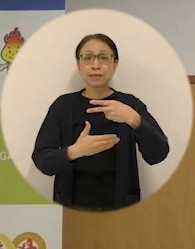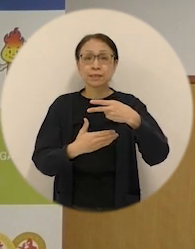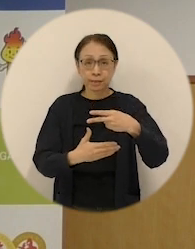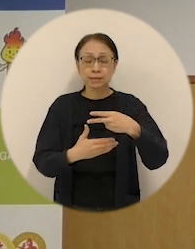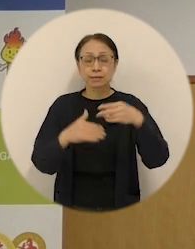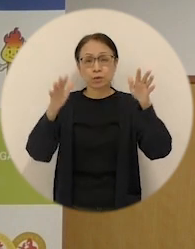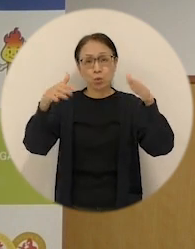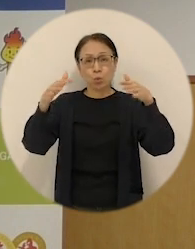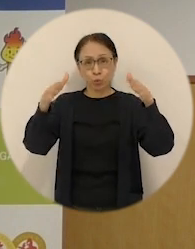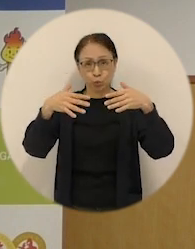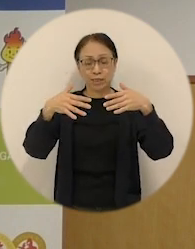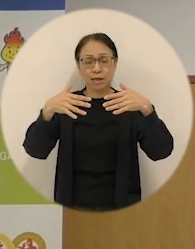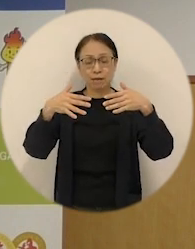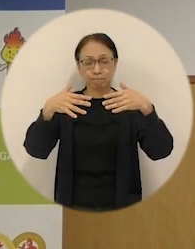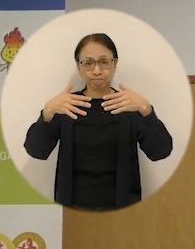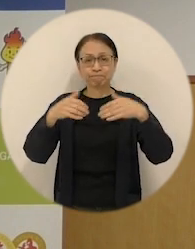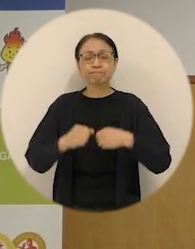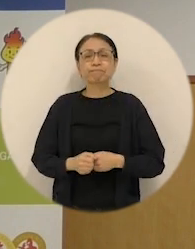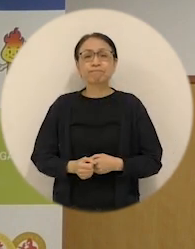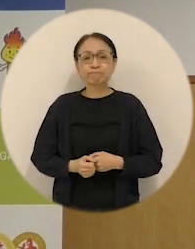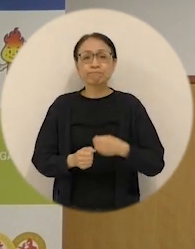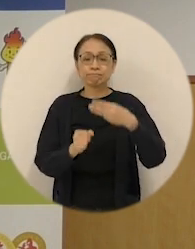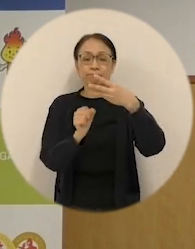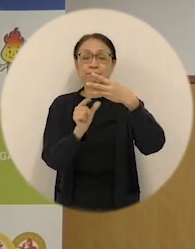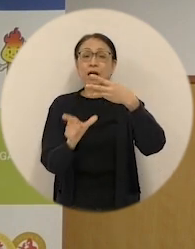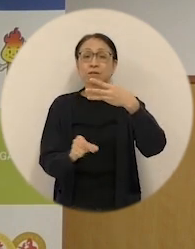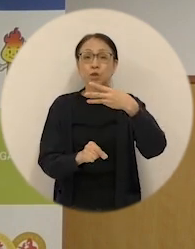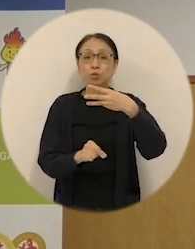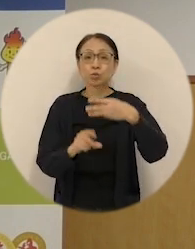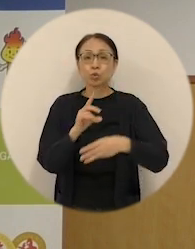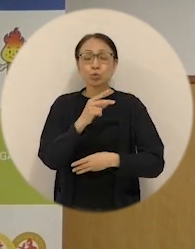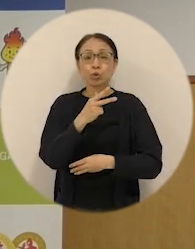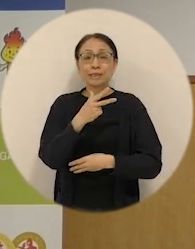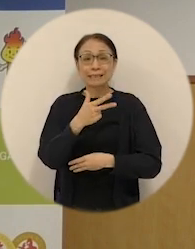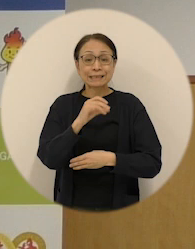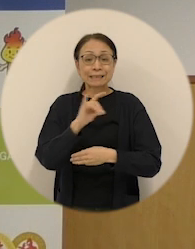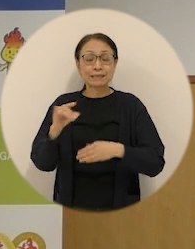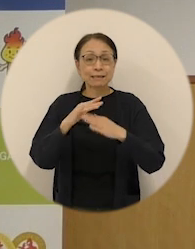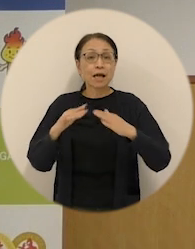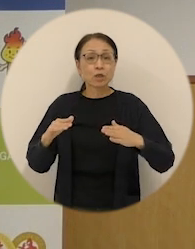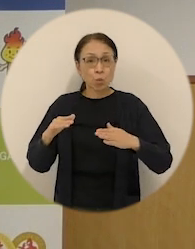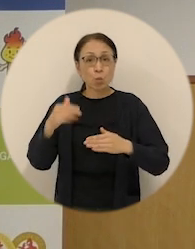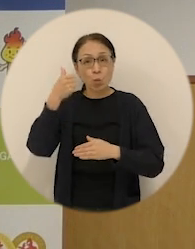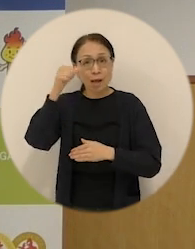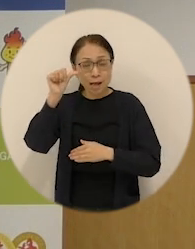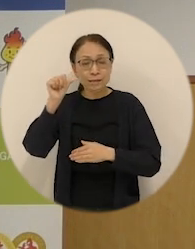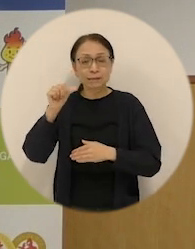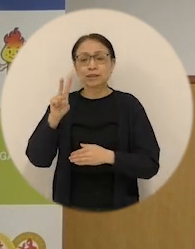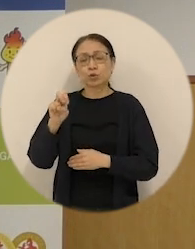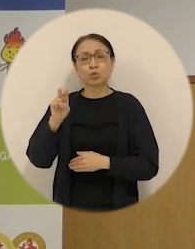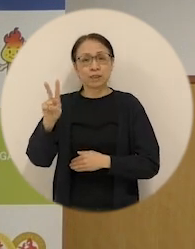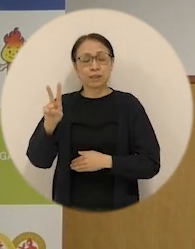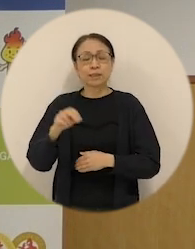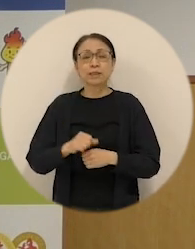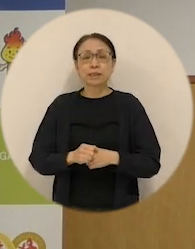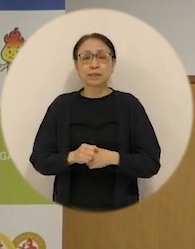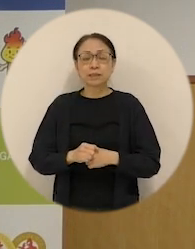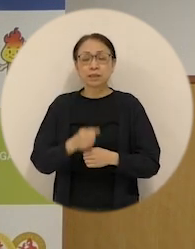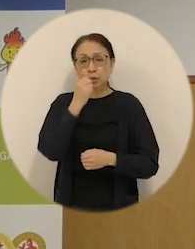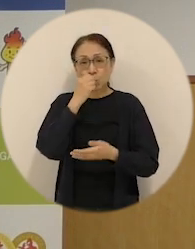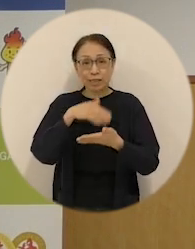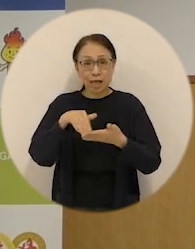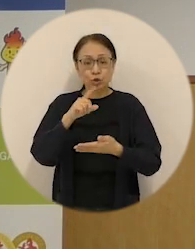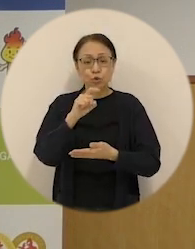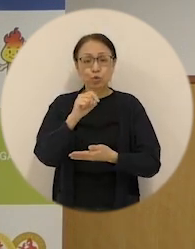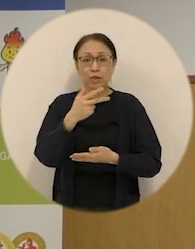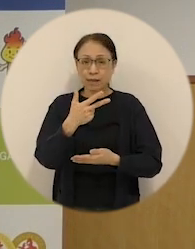集となります令和6年3月市議会定例会の単行議案22件、予算議案